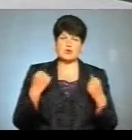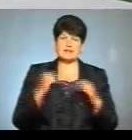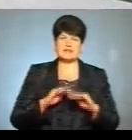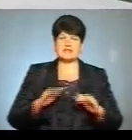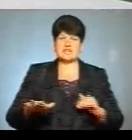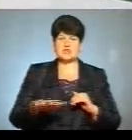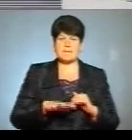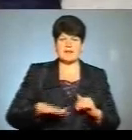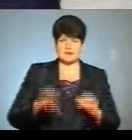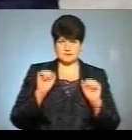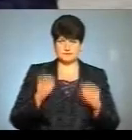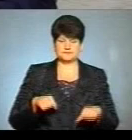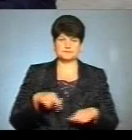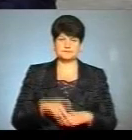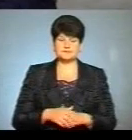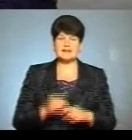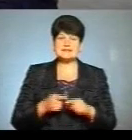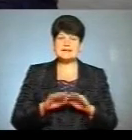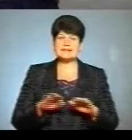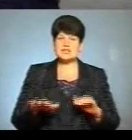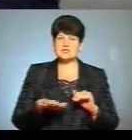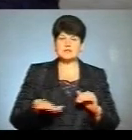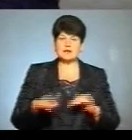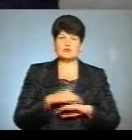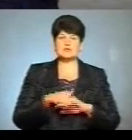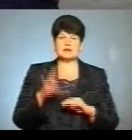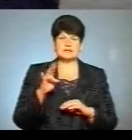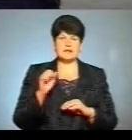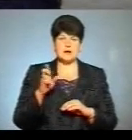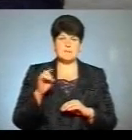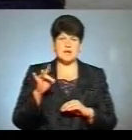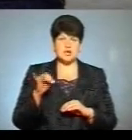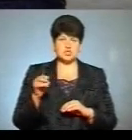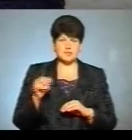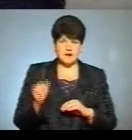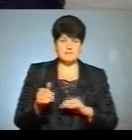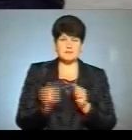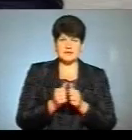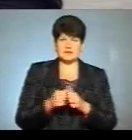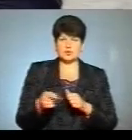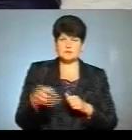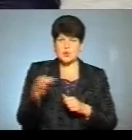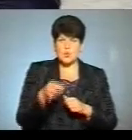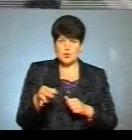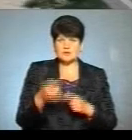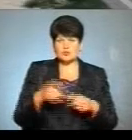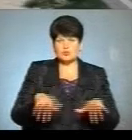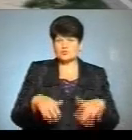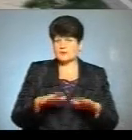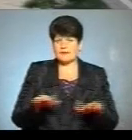дитячі майданчики. Це дитячий майданчик на набережній Тернопільського озера. Зараз тут порожньо, дітей